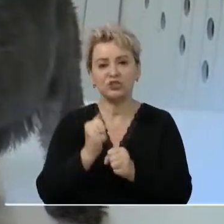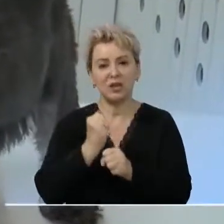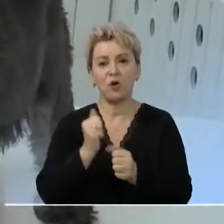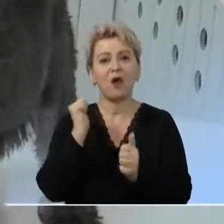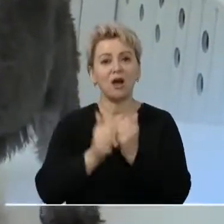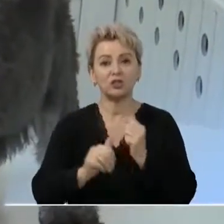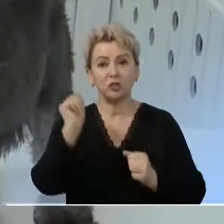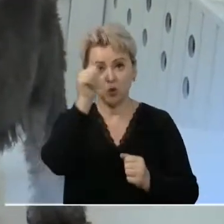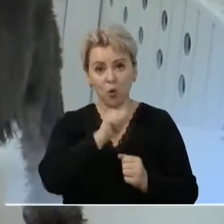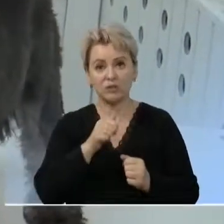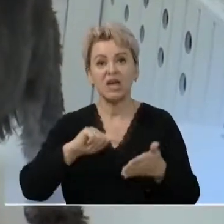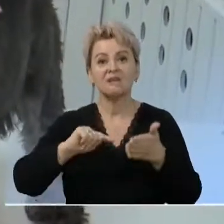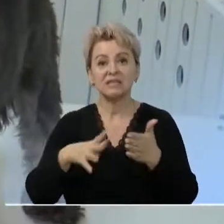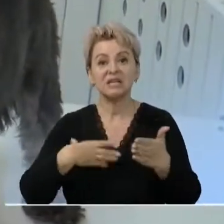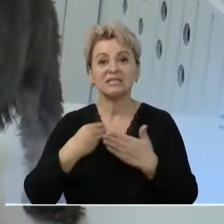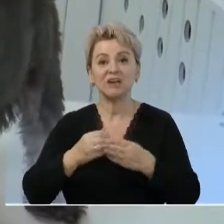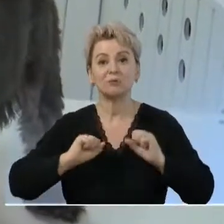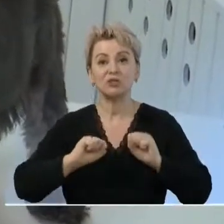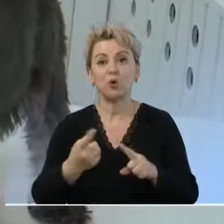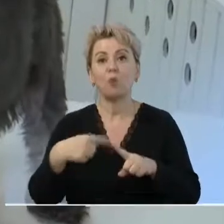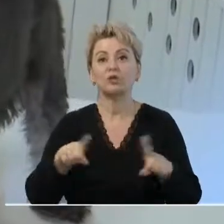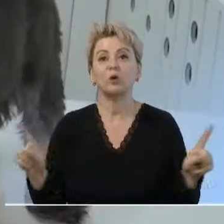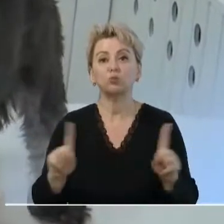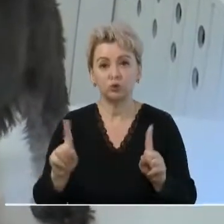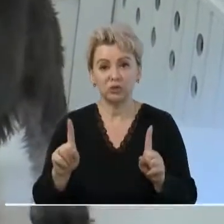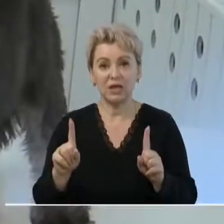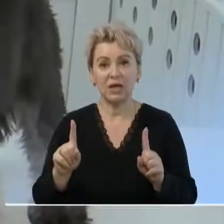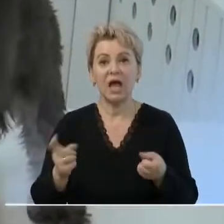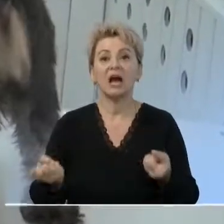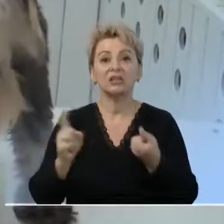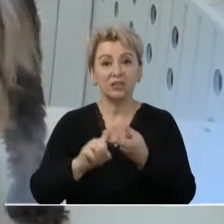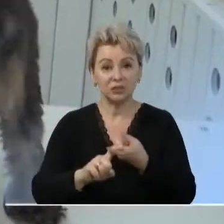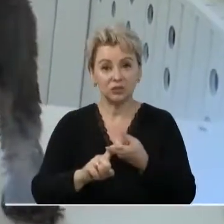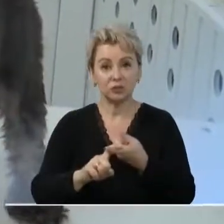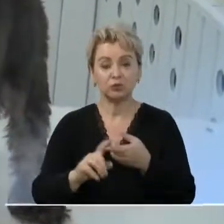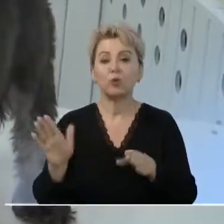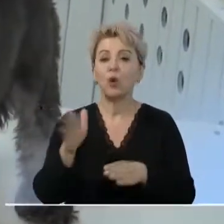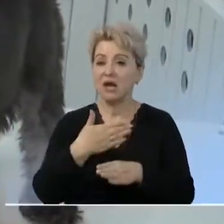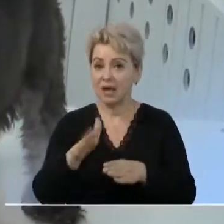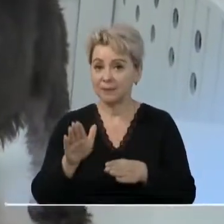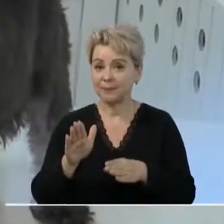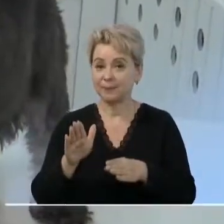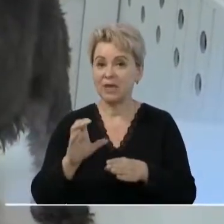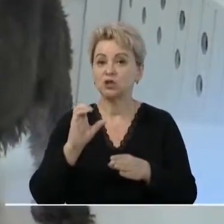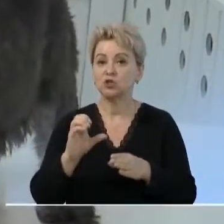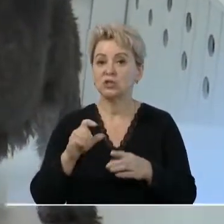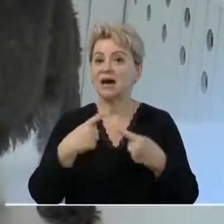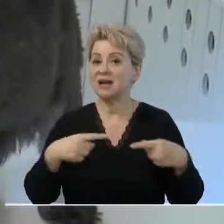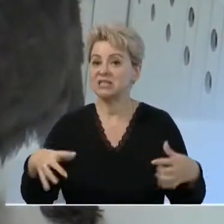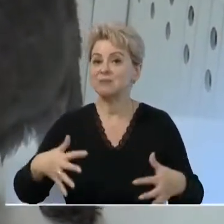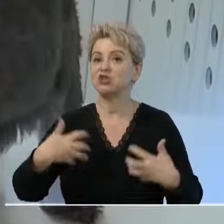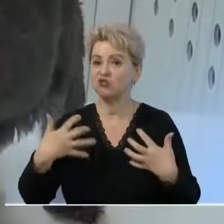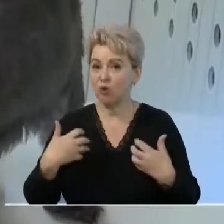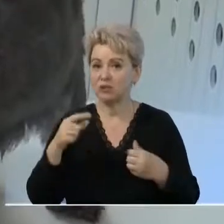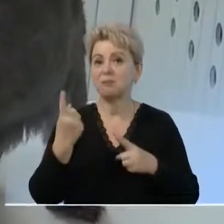ежегодно. Ну, в целях своей же безопасности, потому что контактируют же, гуляем с разными